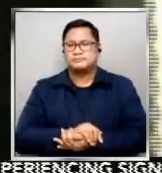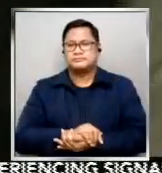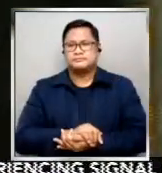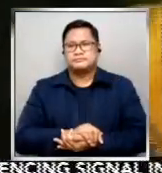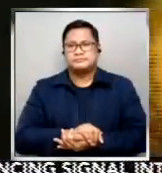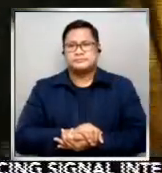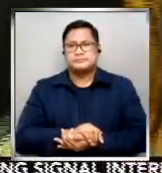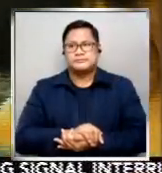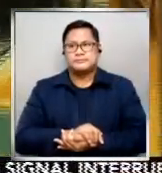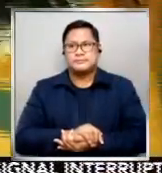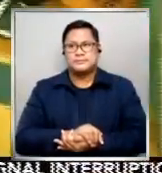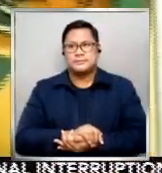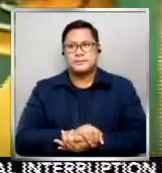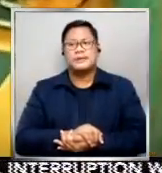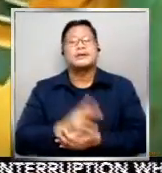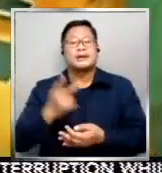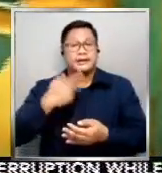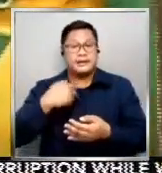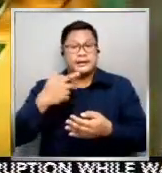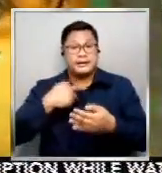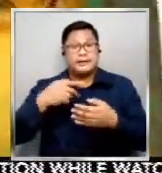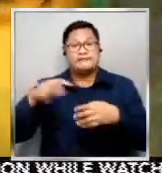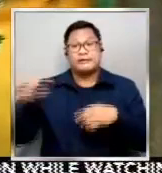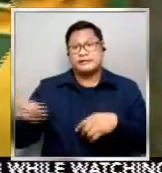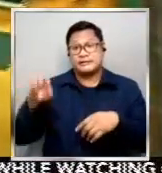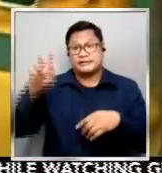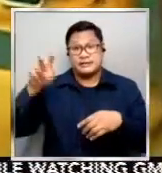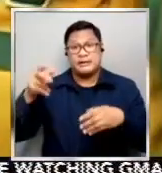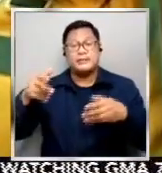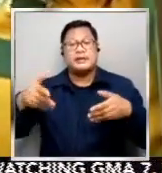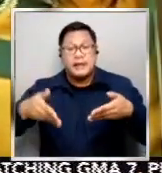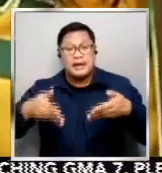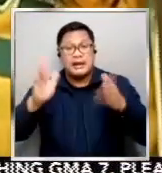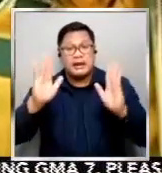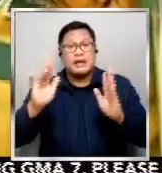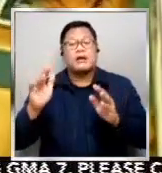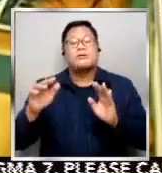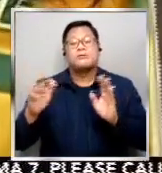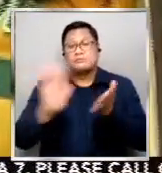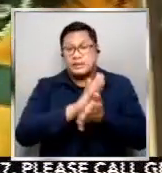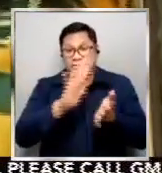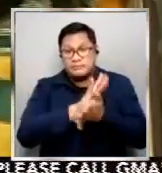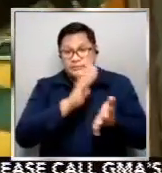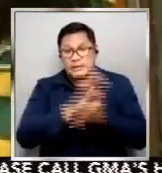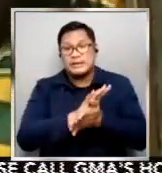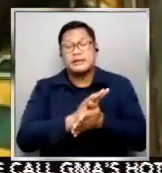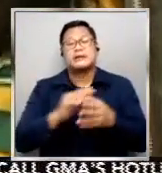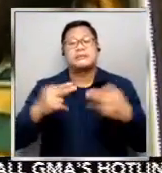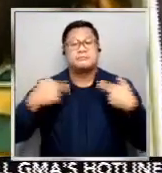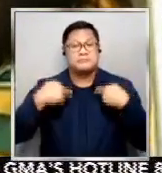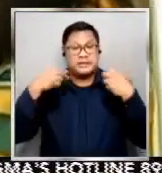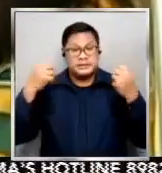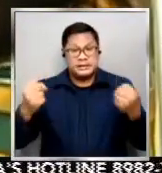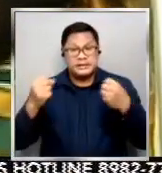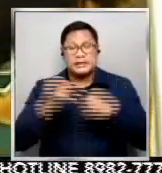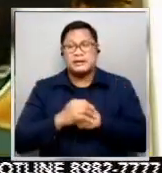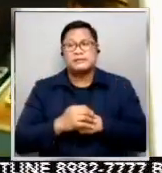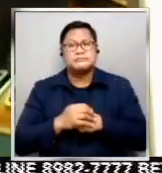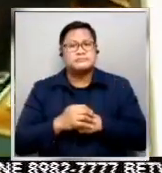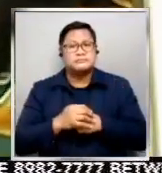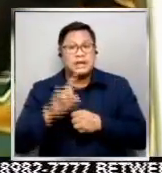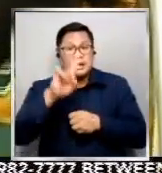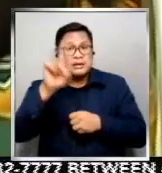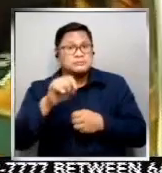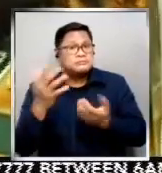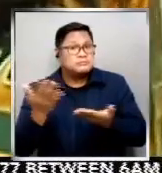Travel authority, entry, medical certificate, medical clearance. Nasaan ang